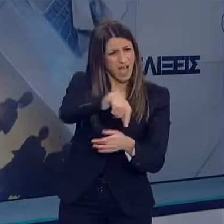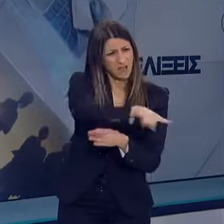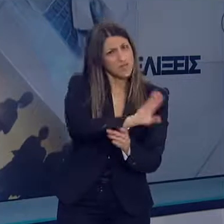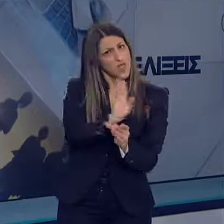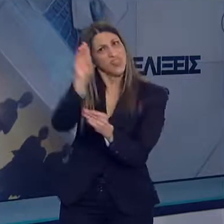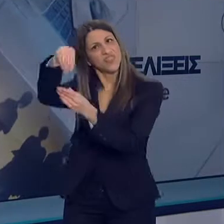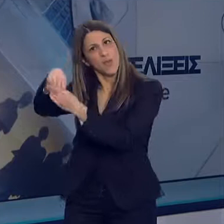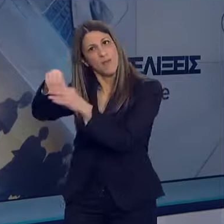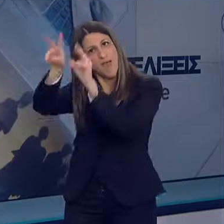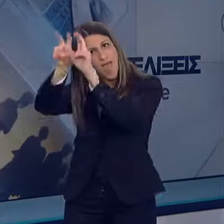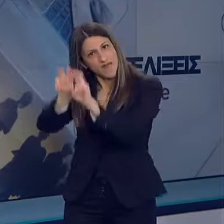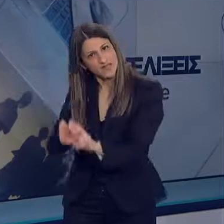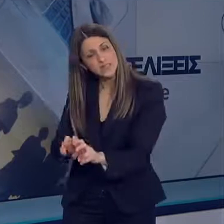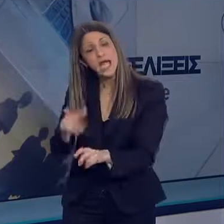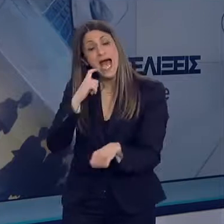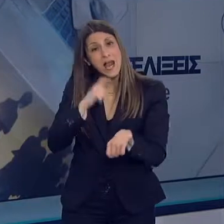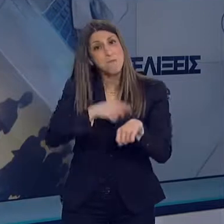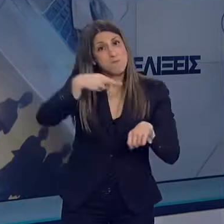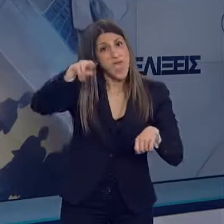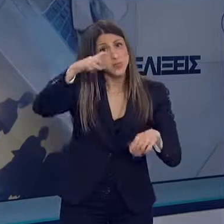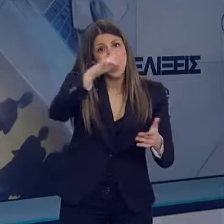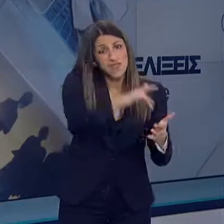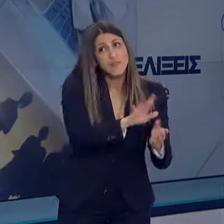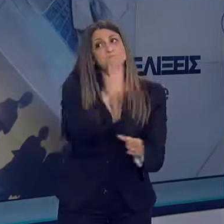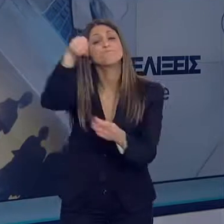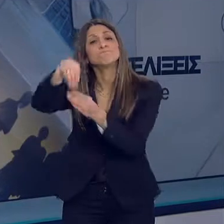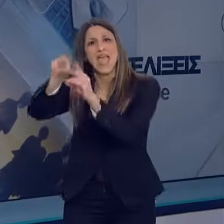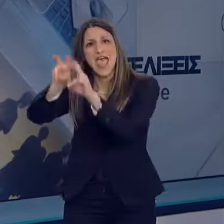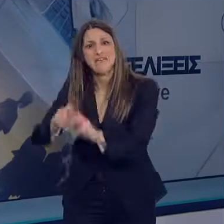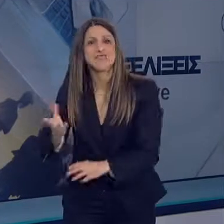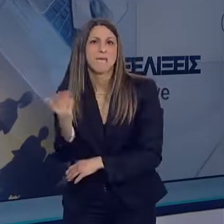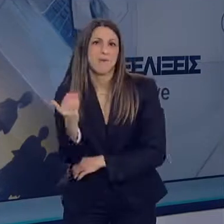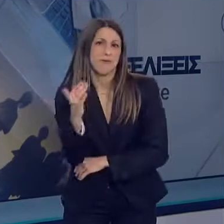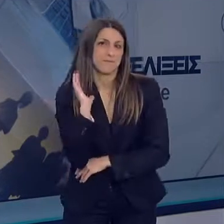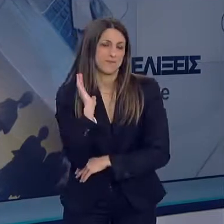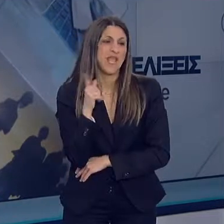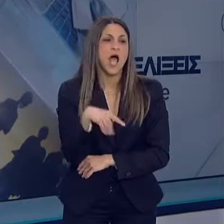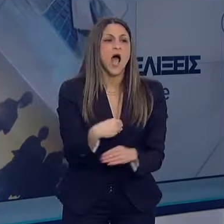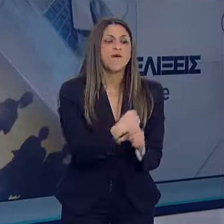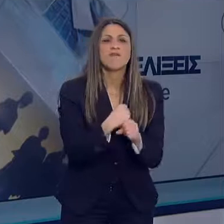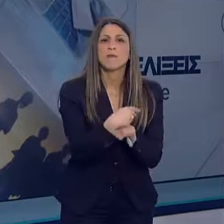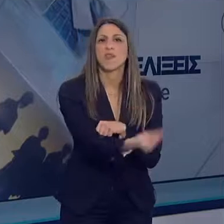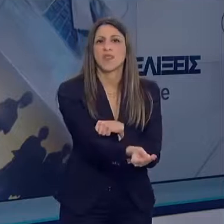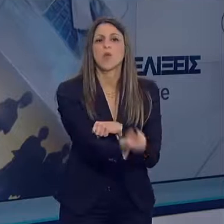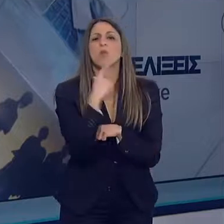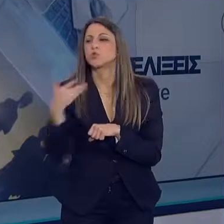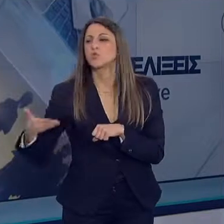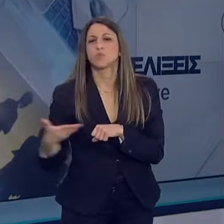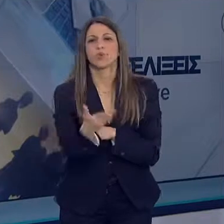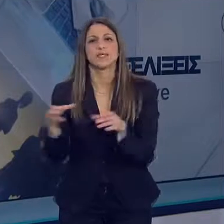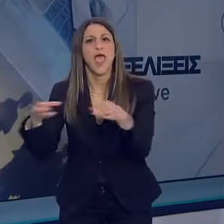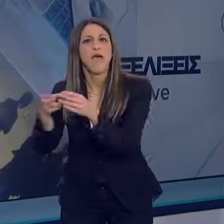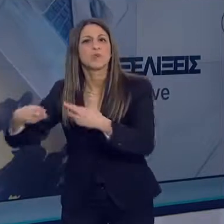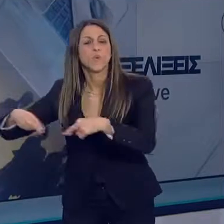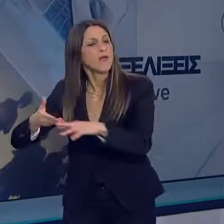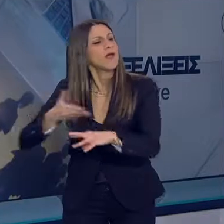αυτή η προσέγγιση, αλλά τα περισσότερα αυτή τη στιγμή δεν συμμετέχουν σε κλινικές μελέτες, απλά δίνουν τα φάρμακα με βάση τον αλγόριθμό μας.